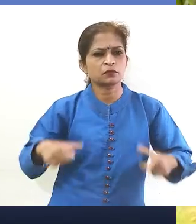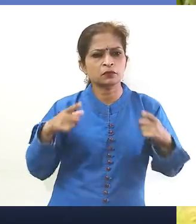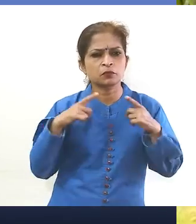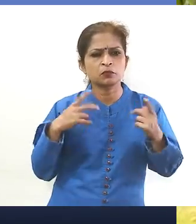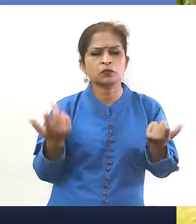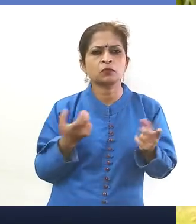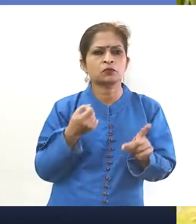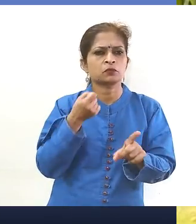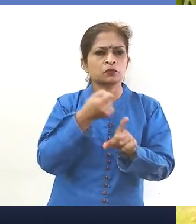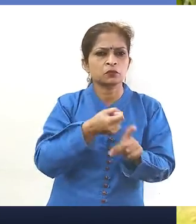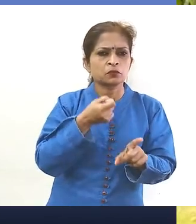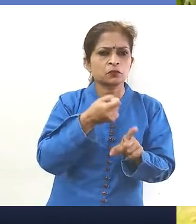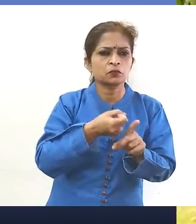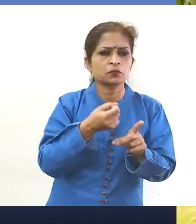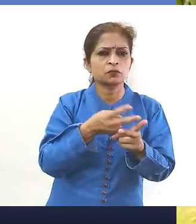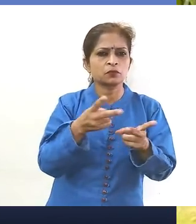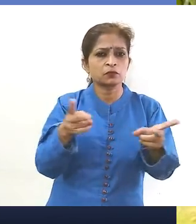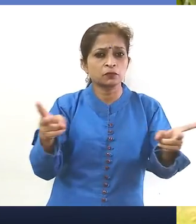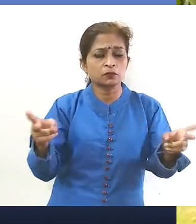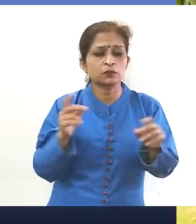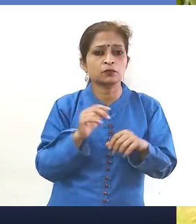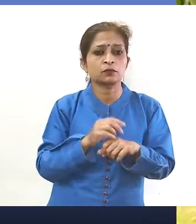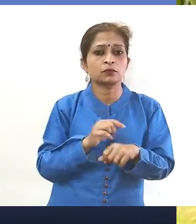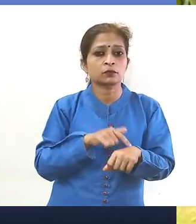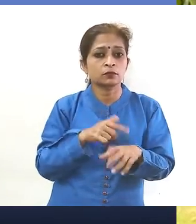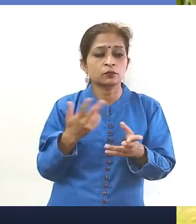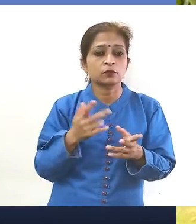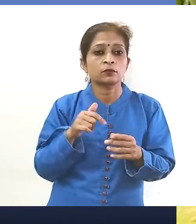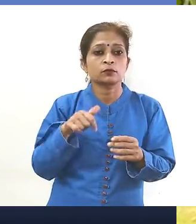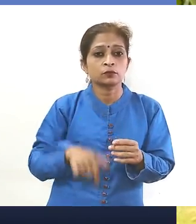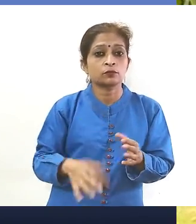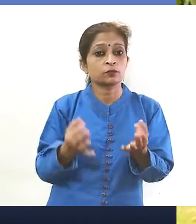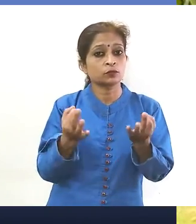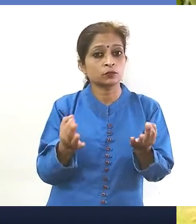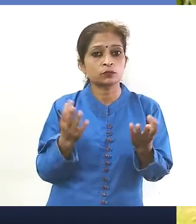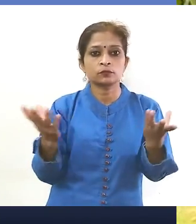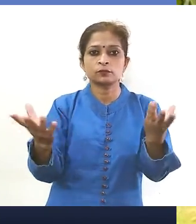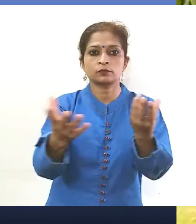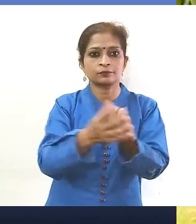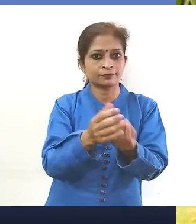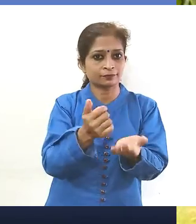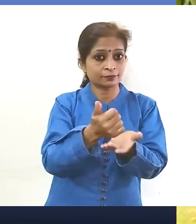संकट से पार निकलने के लिए योग हमें अद्भुत सामर्थ्य देता है।